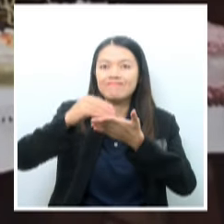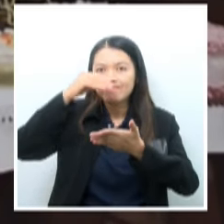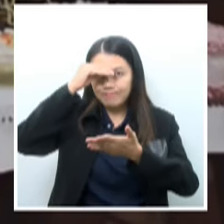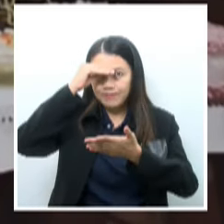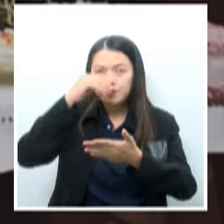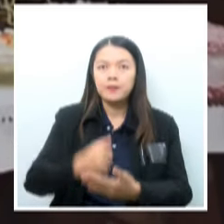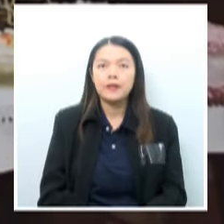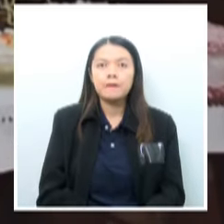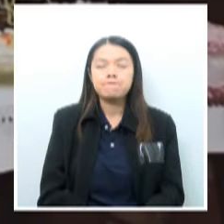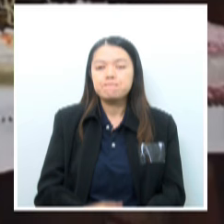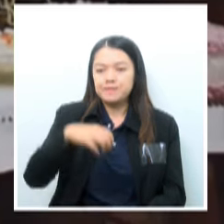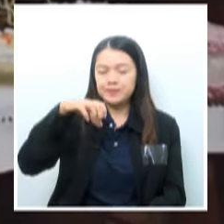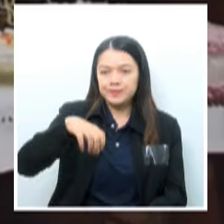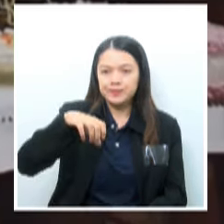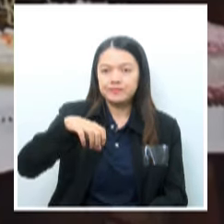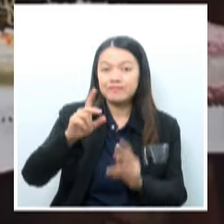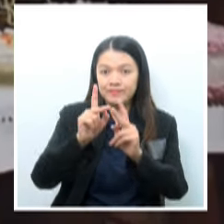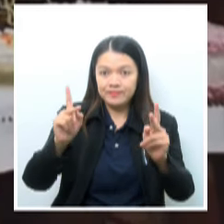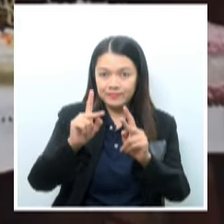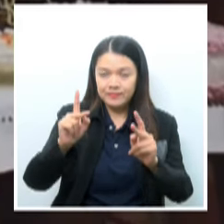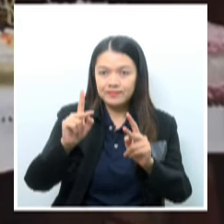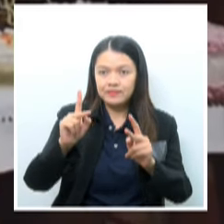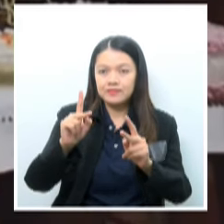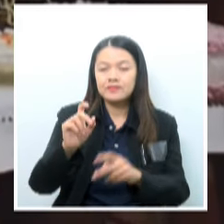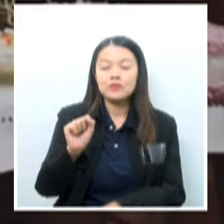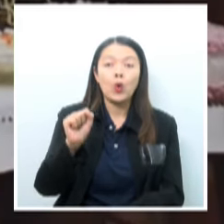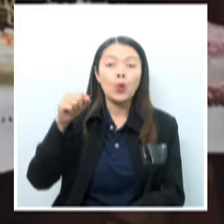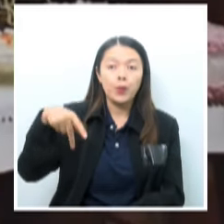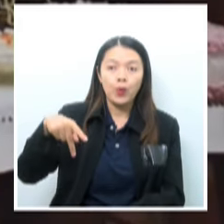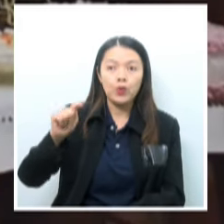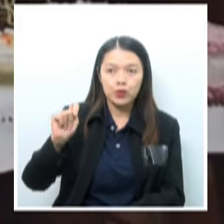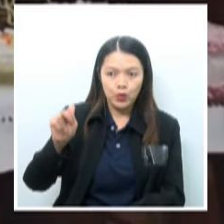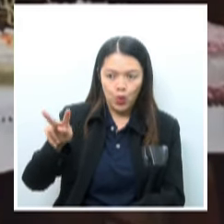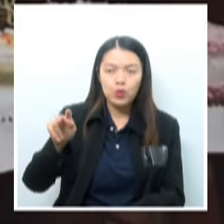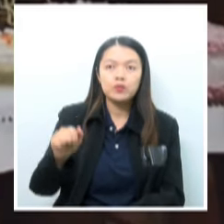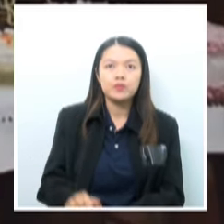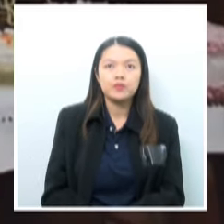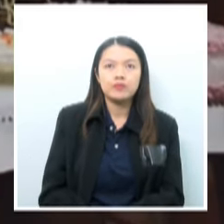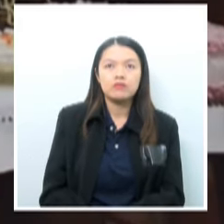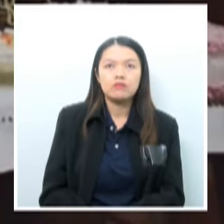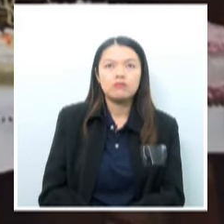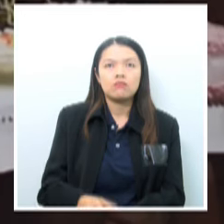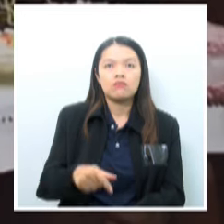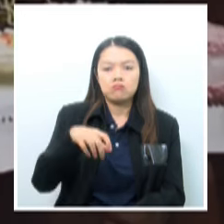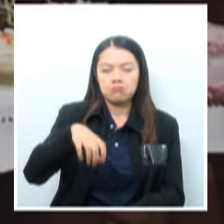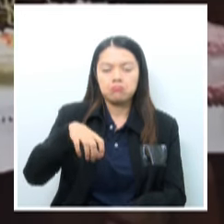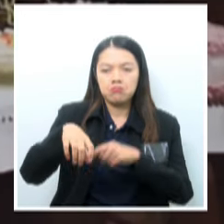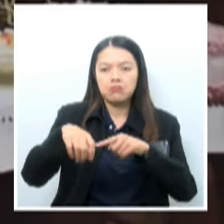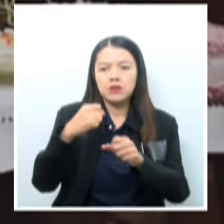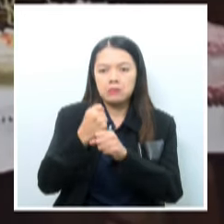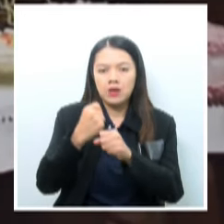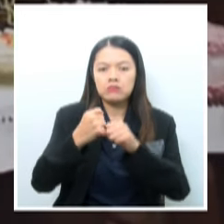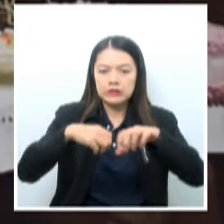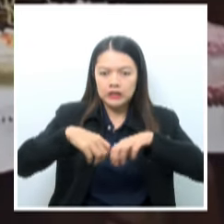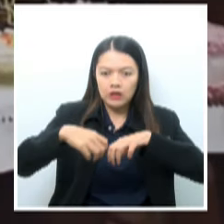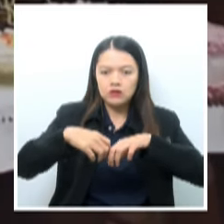การและสำนักงานคณะกรรมการกาสาขั้นพื้นฐานในส่วนของสำนักงานเขตพื้นที่ได้ตระ